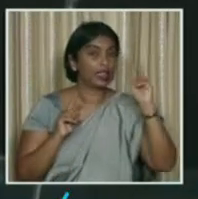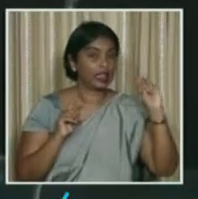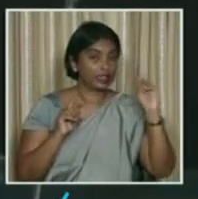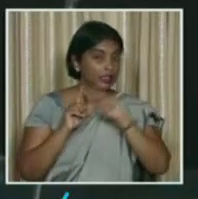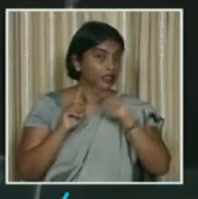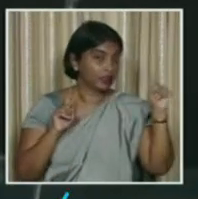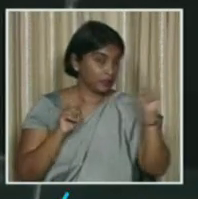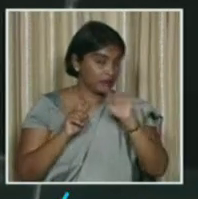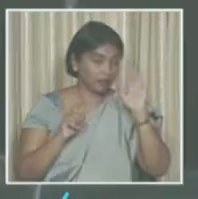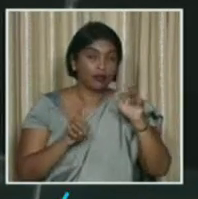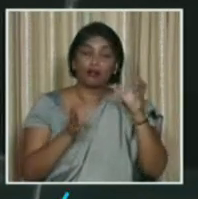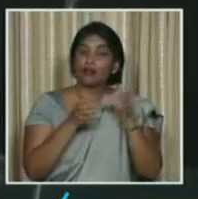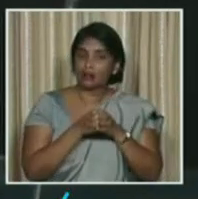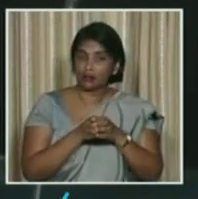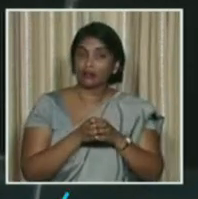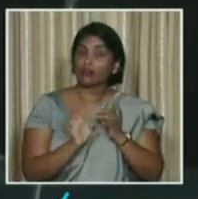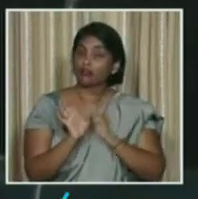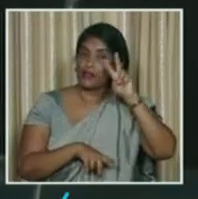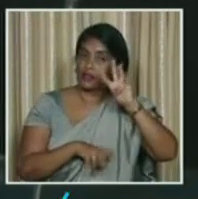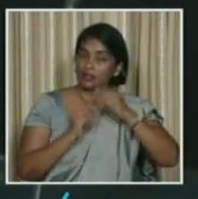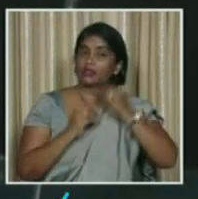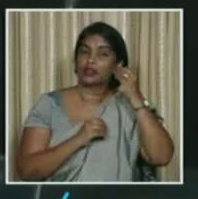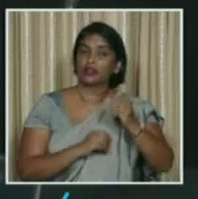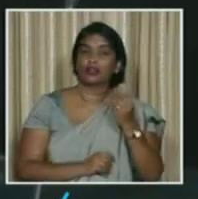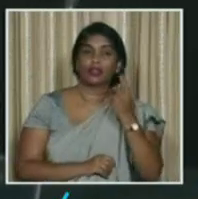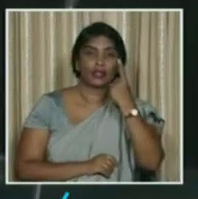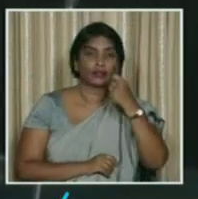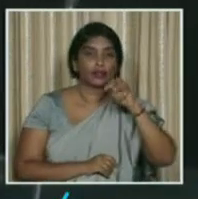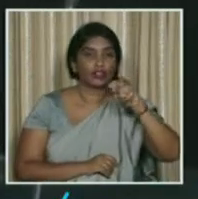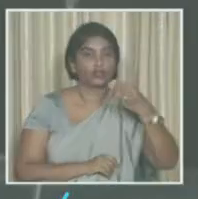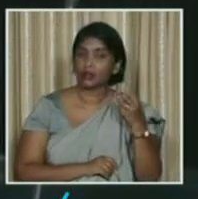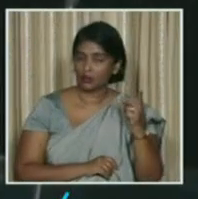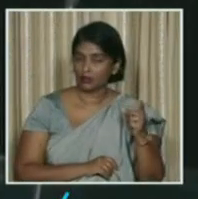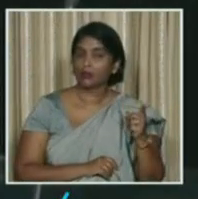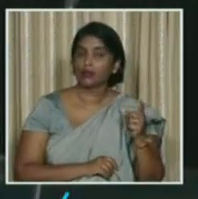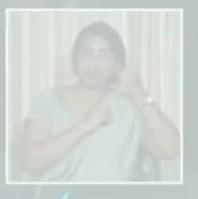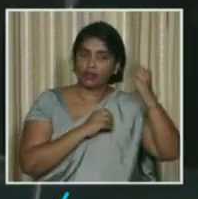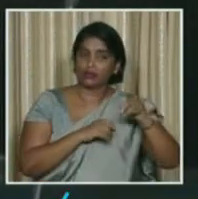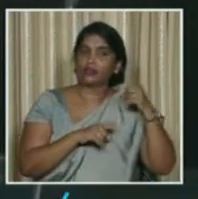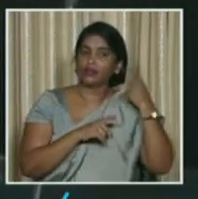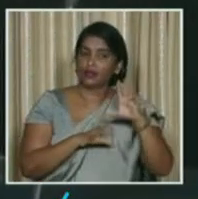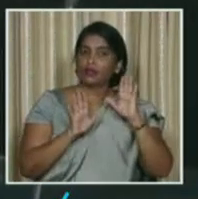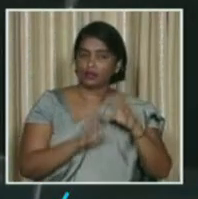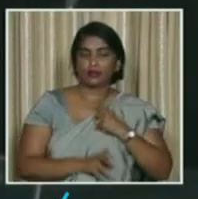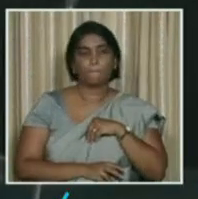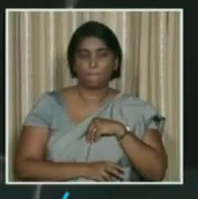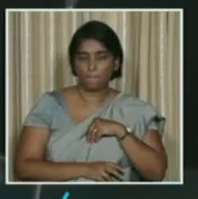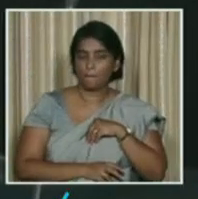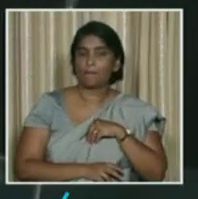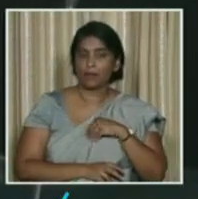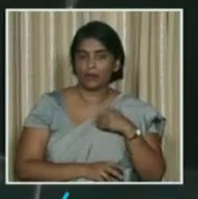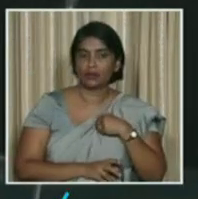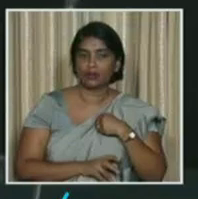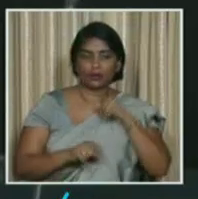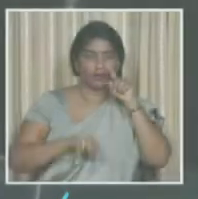අතර ප්‍රමාණය ඉන්න කාණ්ඩෙට අඛණ්ඩ විදුලි ලැබෙනවා රුපියල් 1300ක් එච්ච සම්පූර්ණ වියදමට. නමුත් එක දෙයක් මම පිළිගන්නවා අපේ